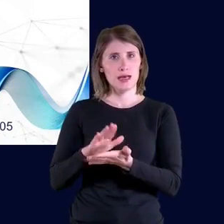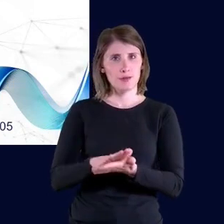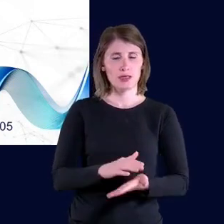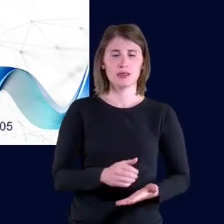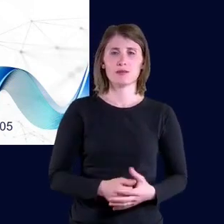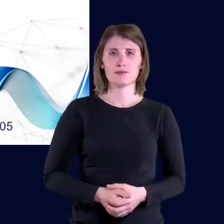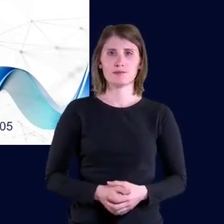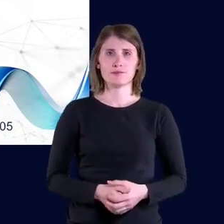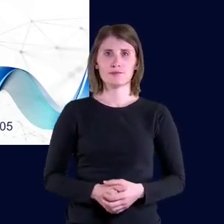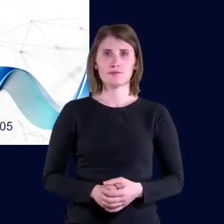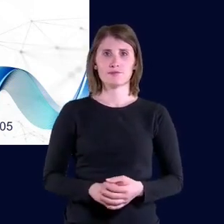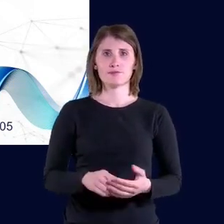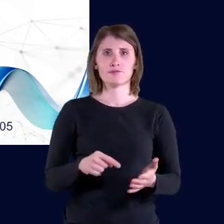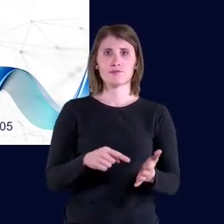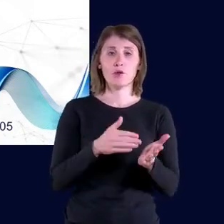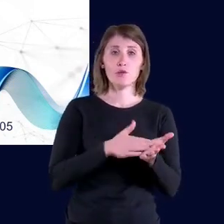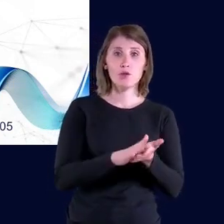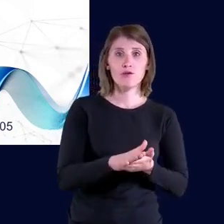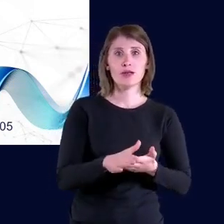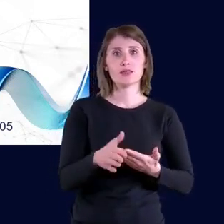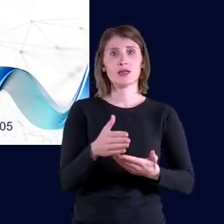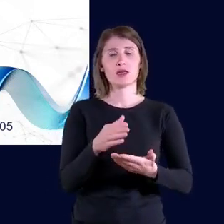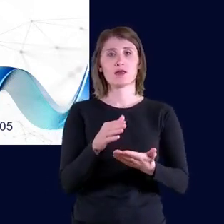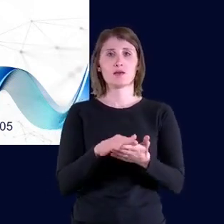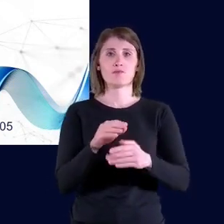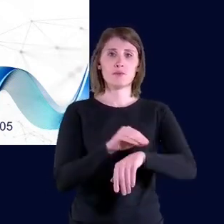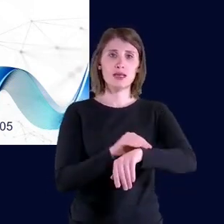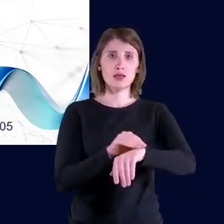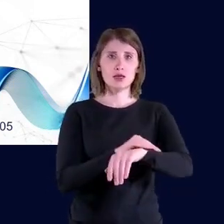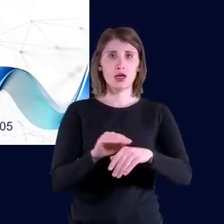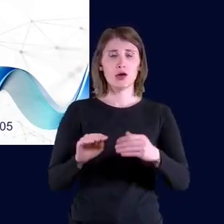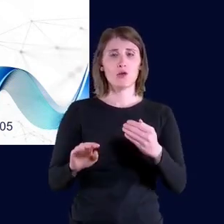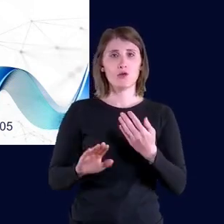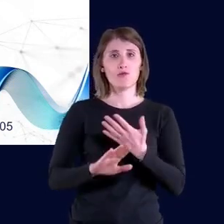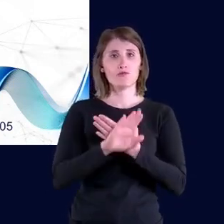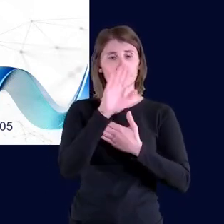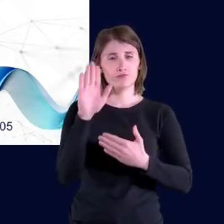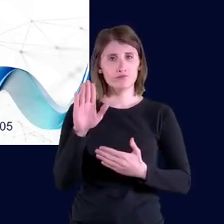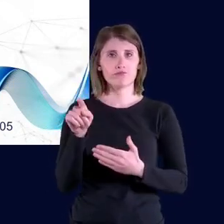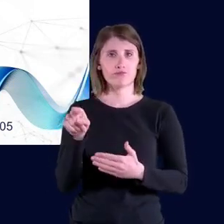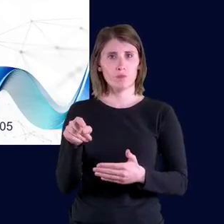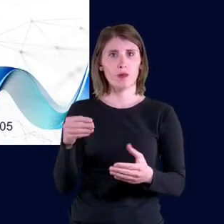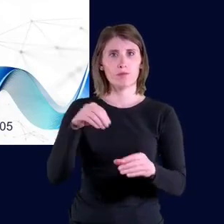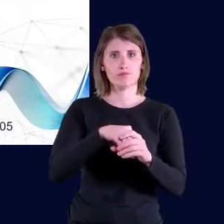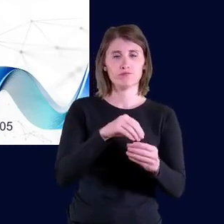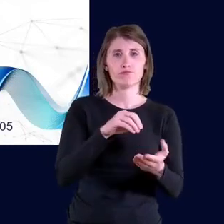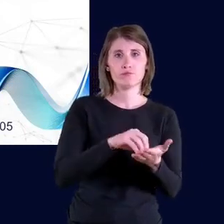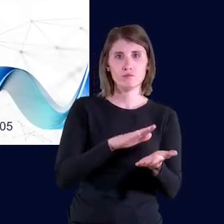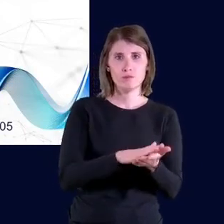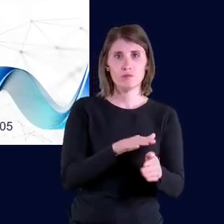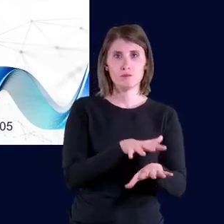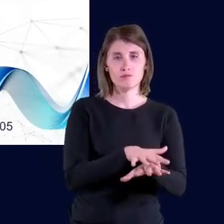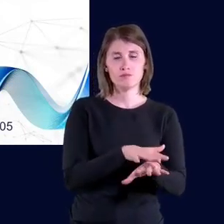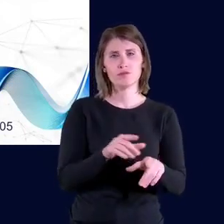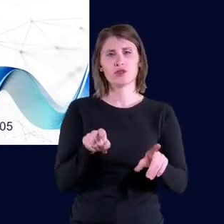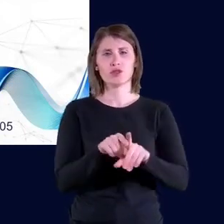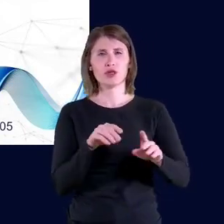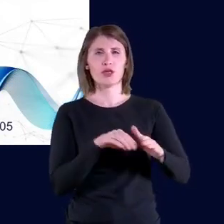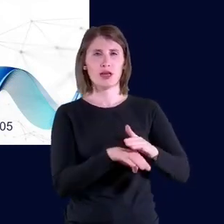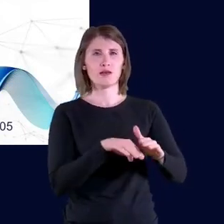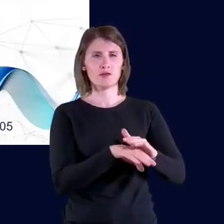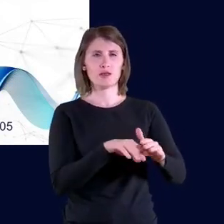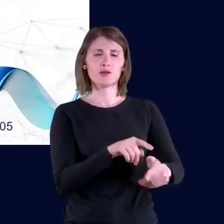wprowadzanie wersji prezentacyjnych do do systemu oraz archiwizacji danych w systemie